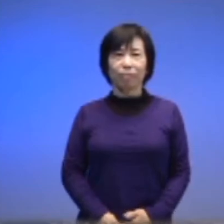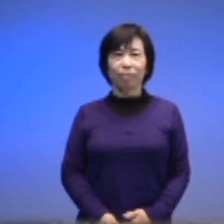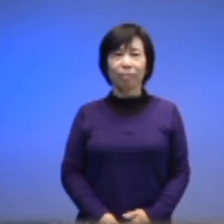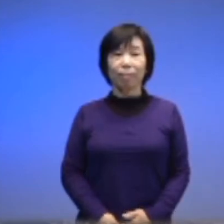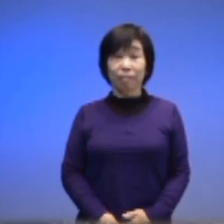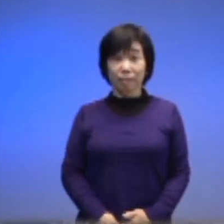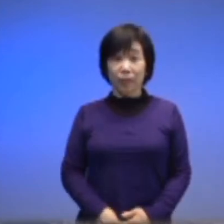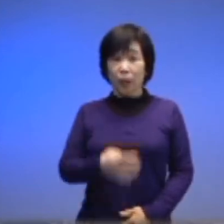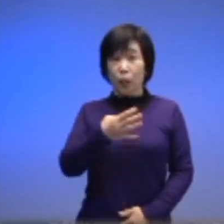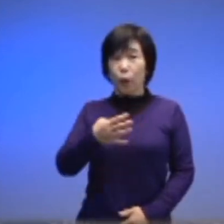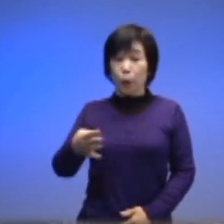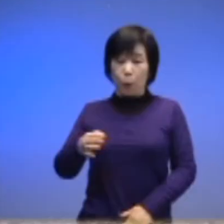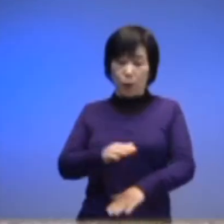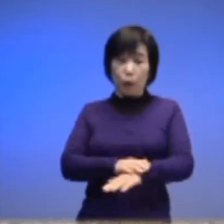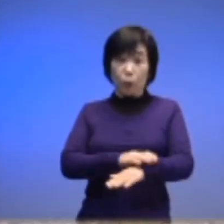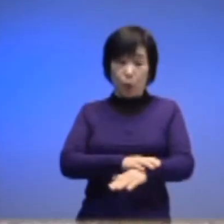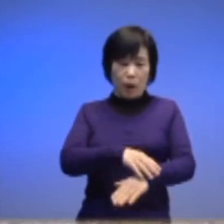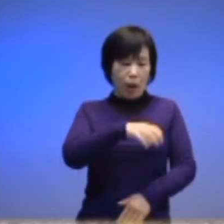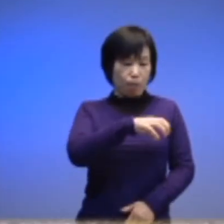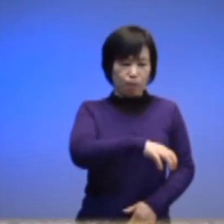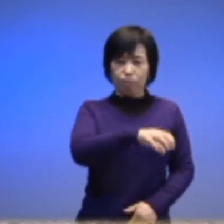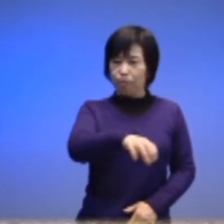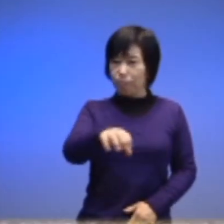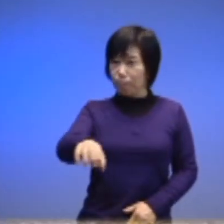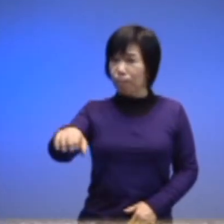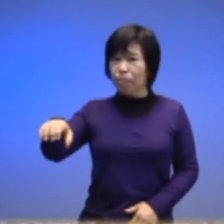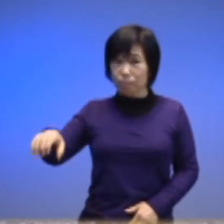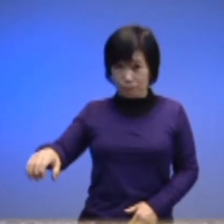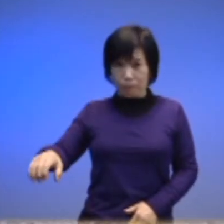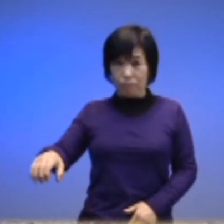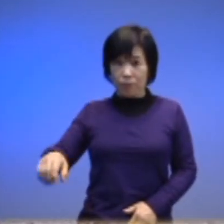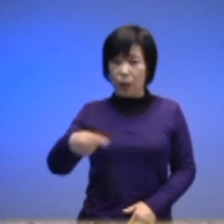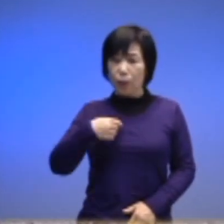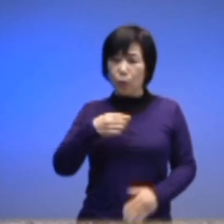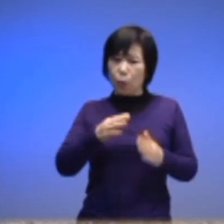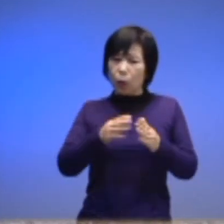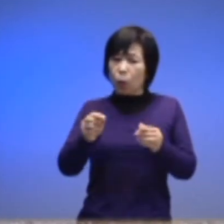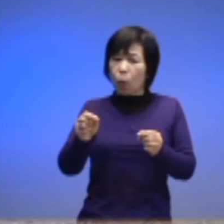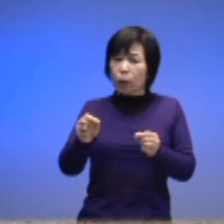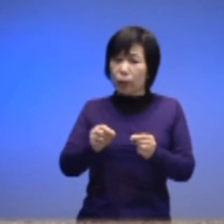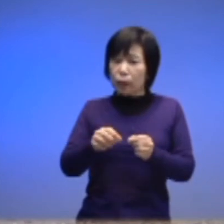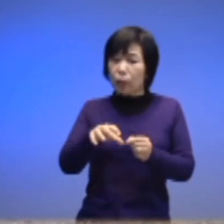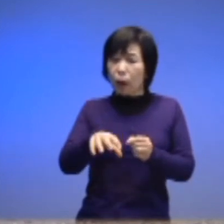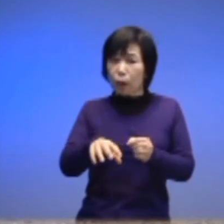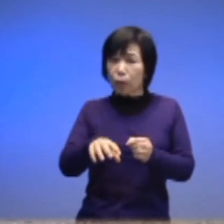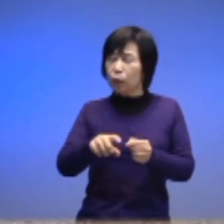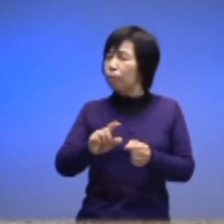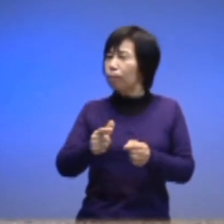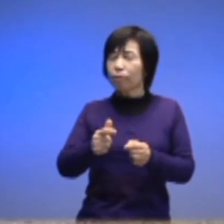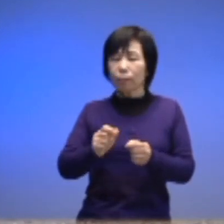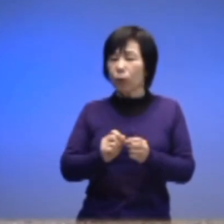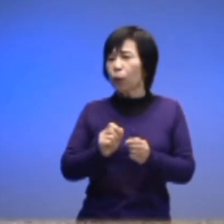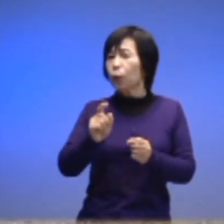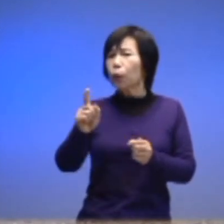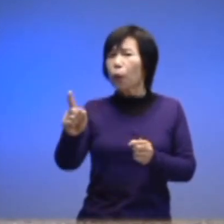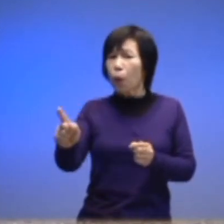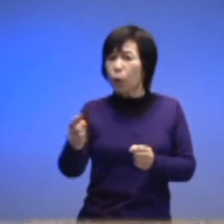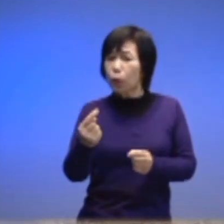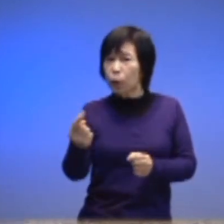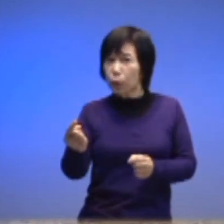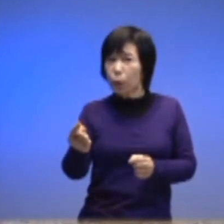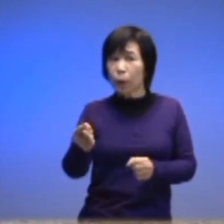市内にはたくさんの公園がありますが、たまには自分の家の近くの公園から足を伸ば